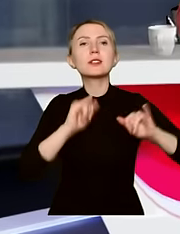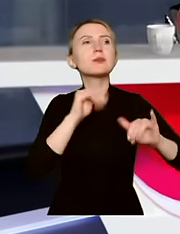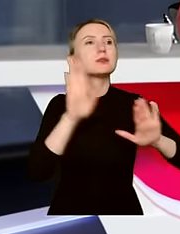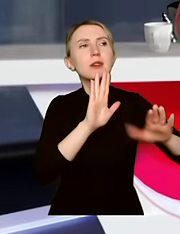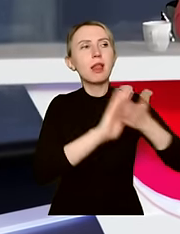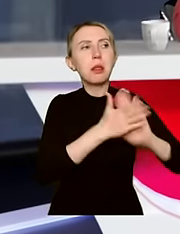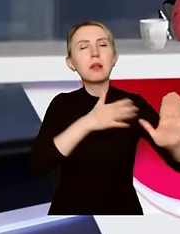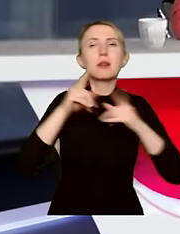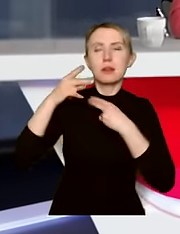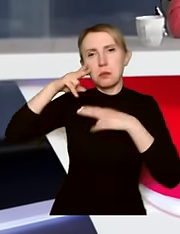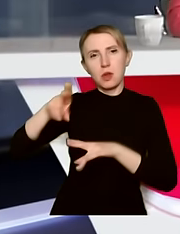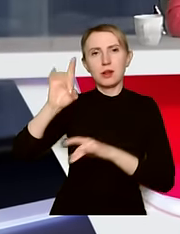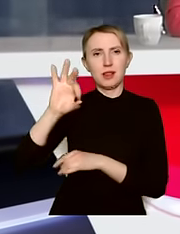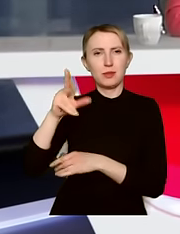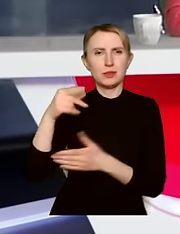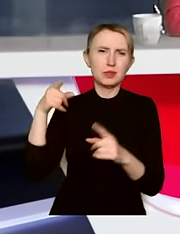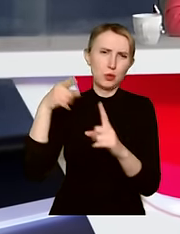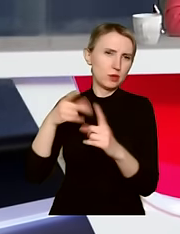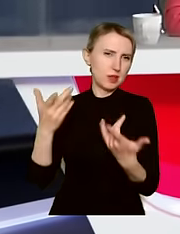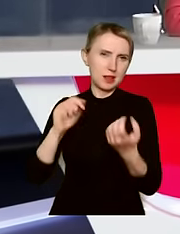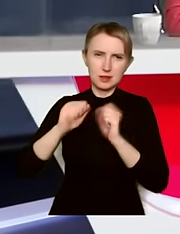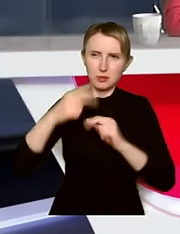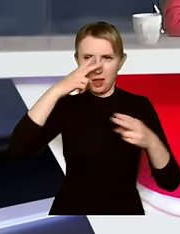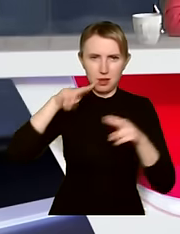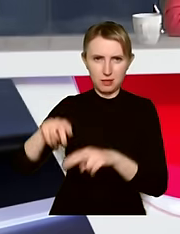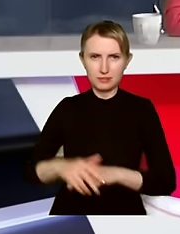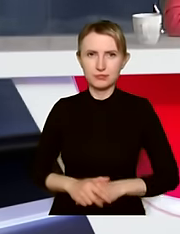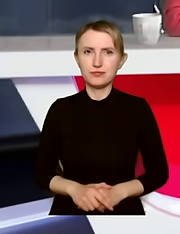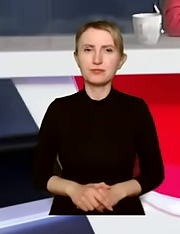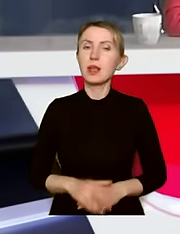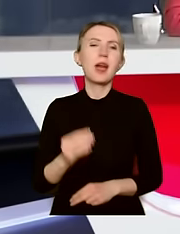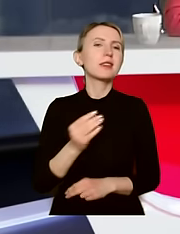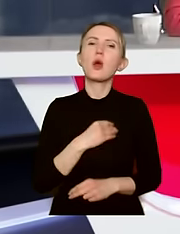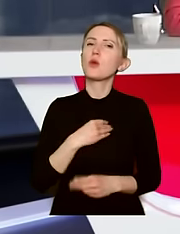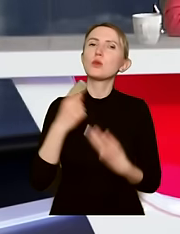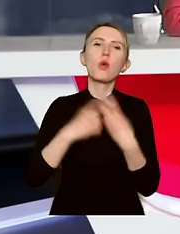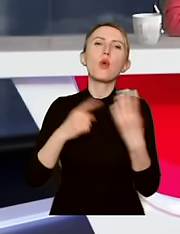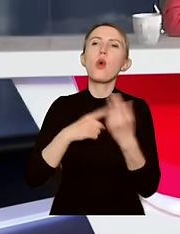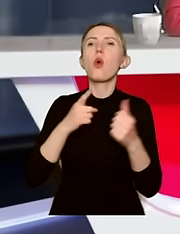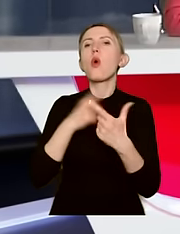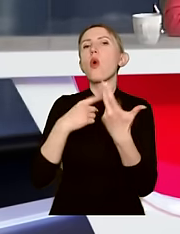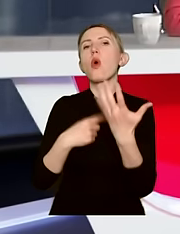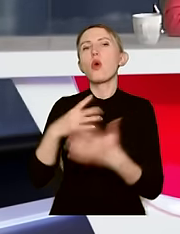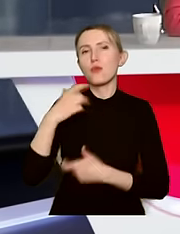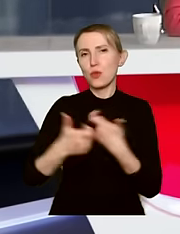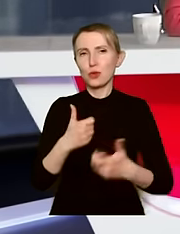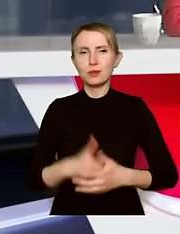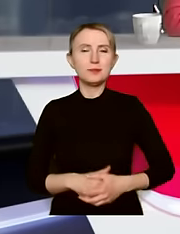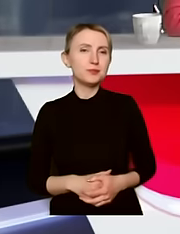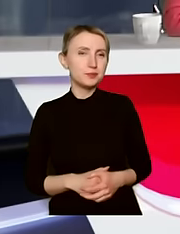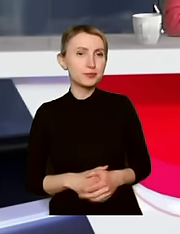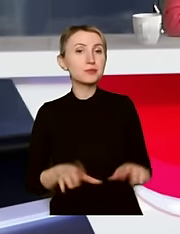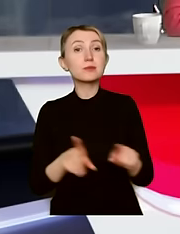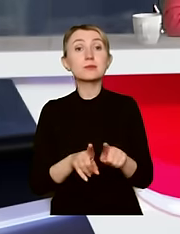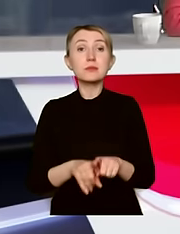i tak naprawdę temu to służy, na pewno nie takiemu uczciwemu rozliczeniu za swoje czyny. Zwłaszcza